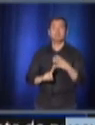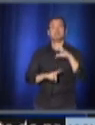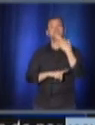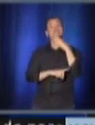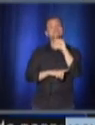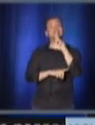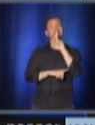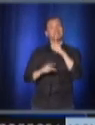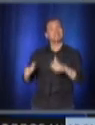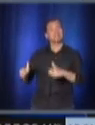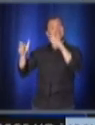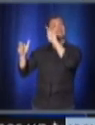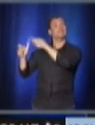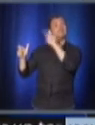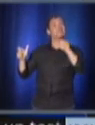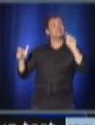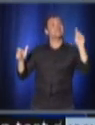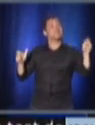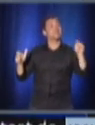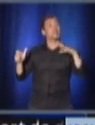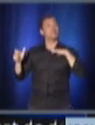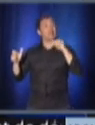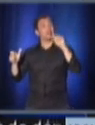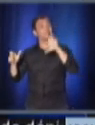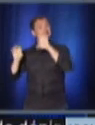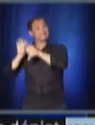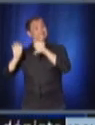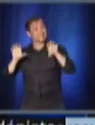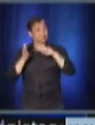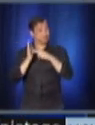été, on le sait, très touchés dans les dernières années par la chaleur.